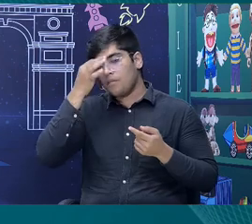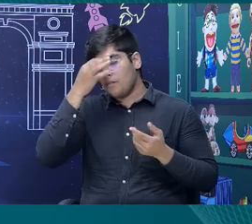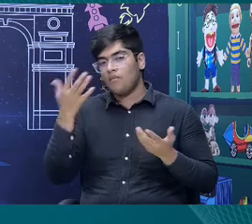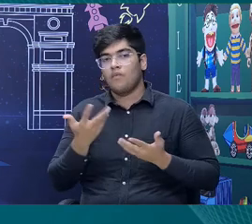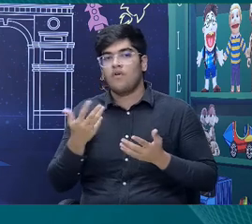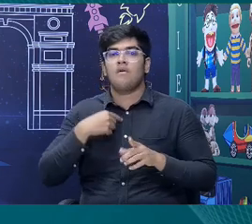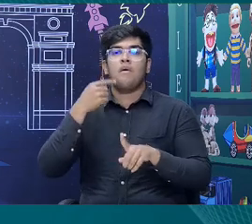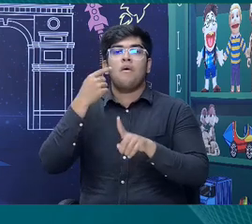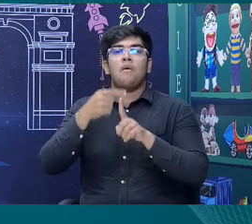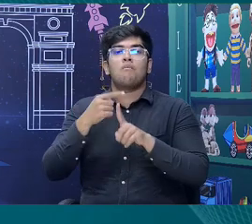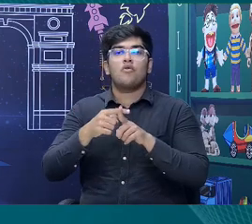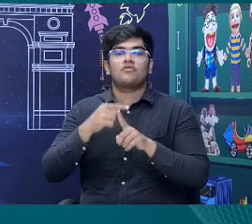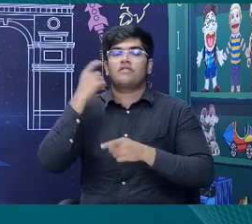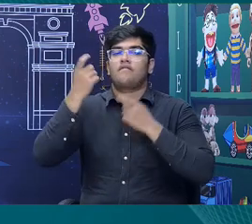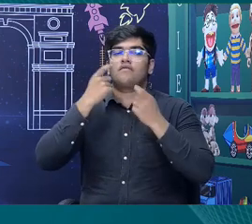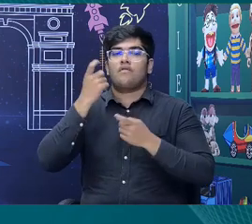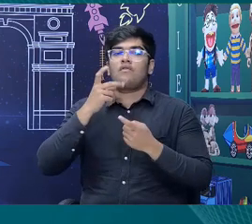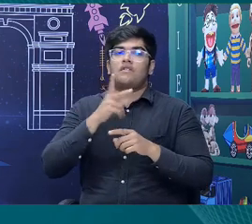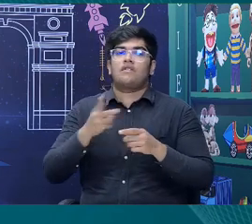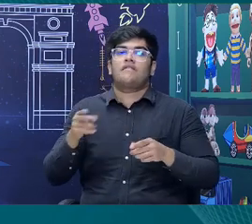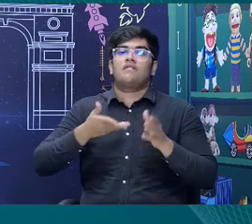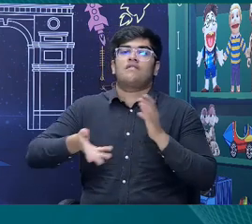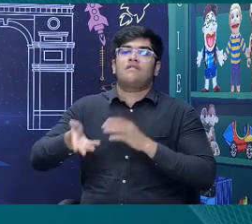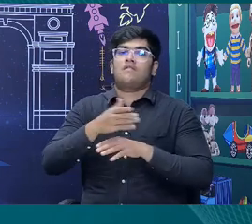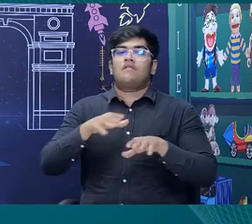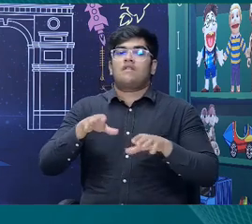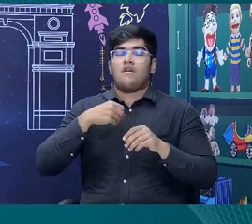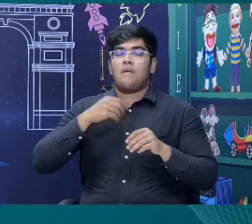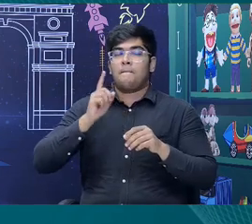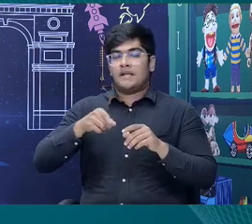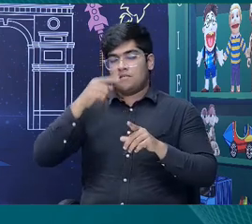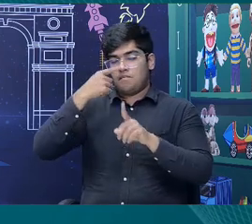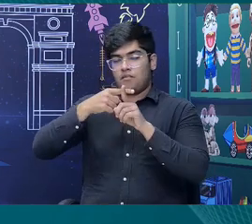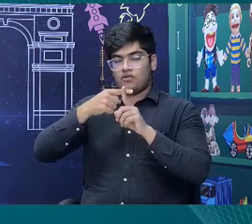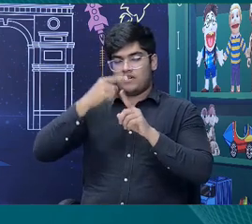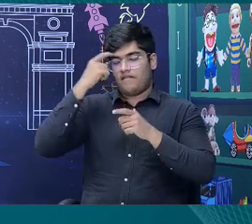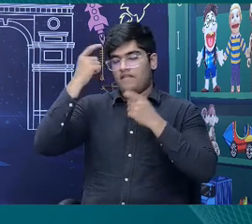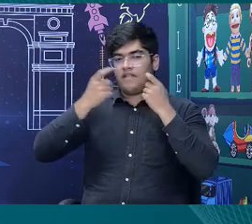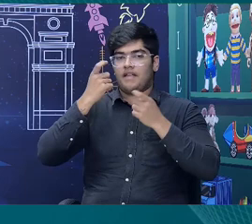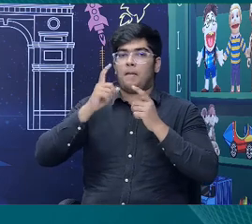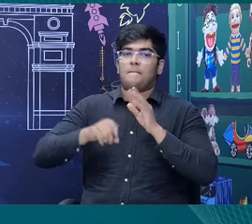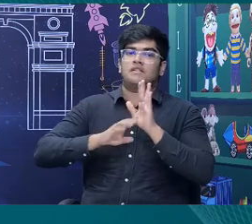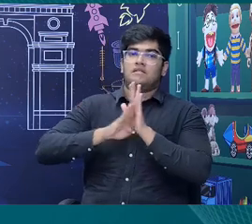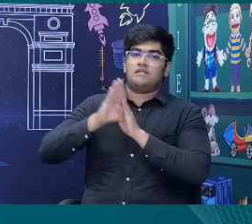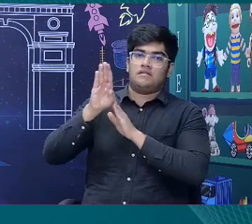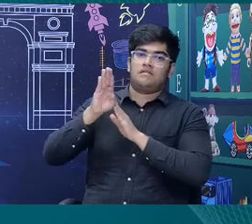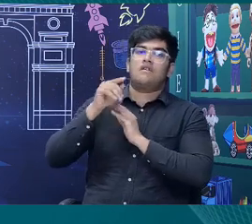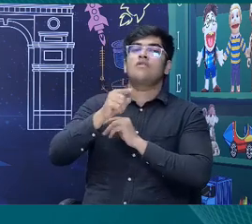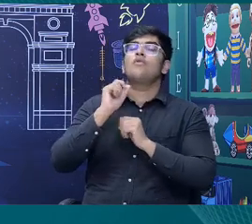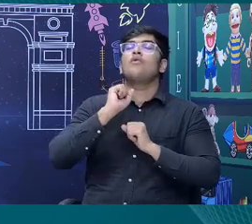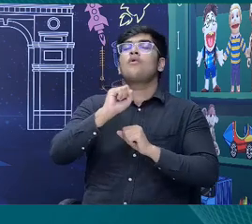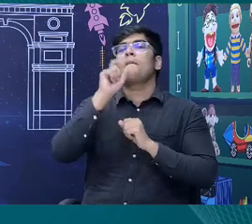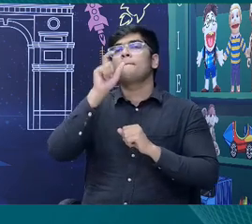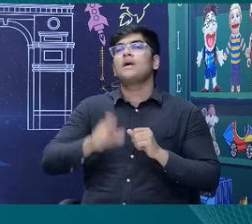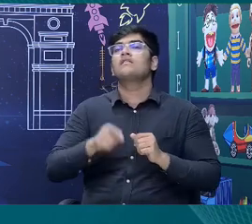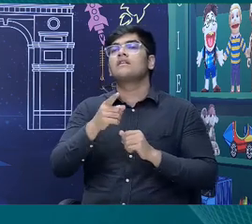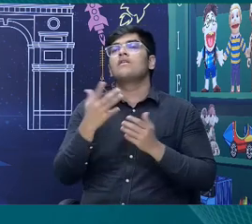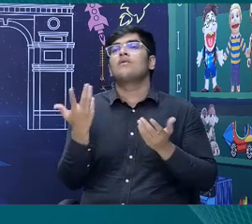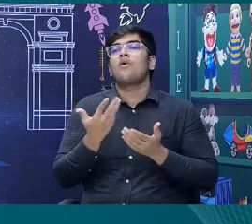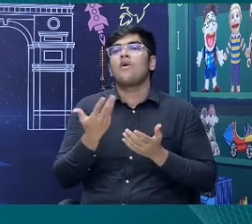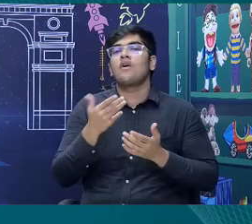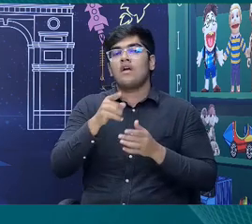थॉट एक्स की बात कर रहे हैं इसमें हम बोलते हैं कि पॉजिटिव थिंकिंग लेके आओ आपको अपने बारे में आप जैसे हो आपको वैसे ही अपने